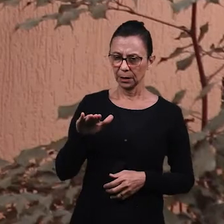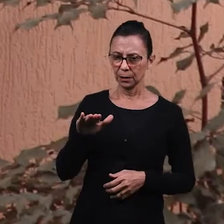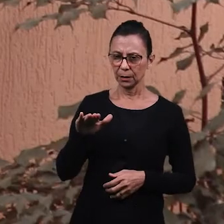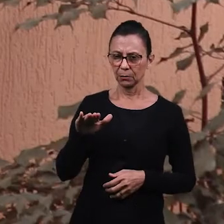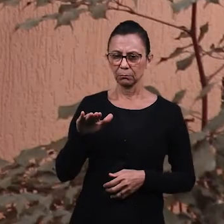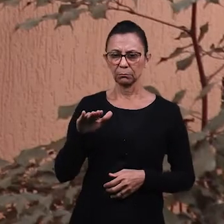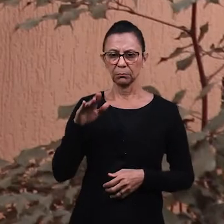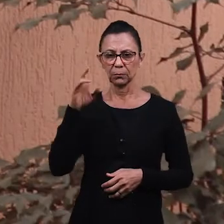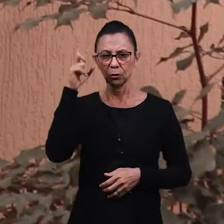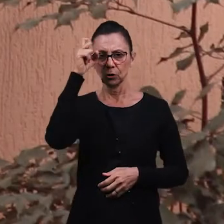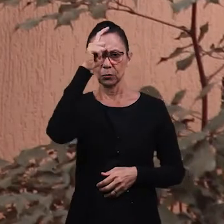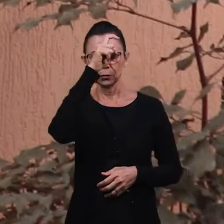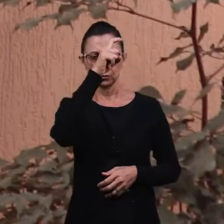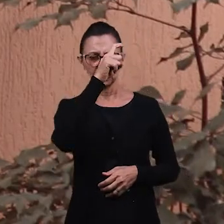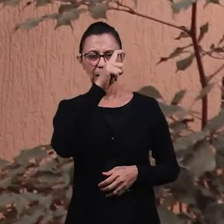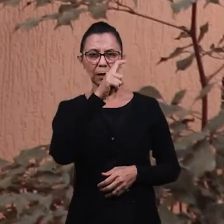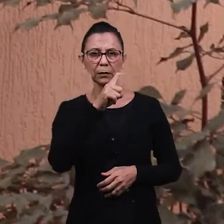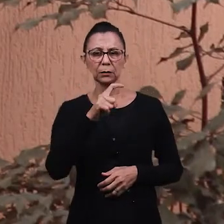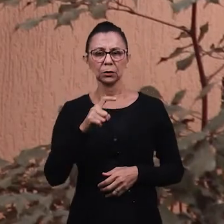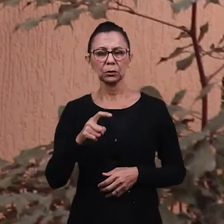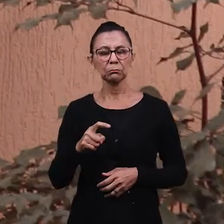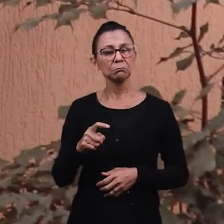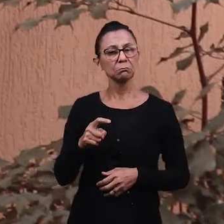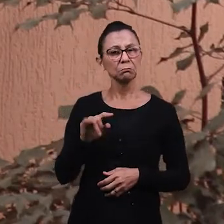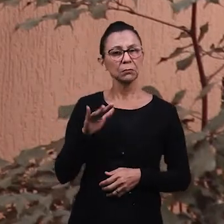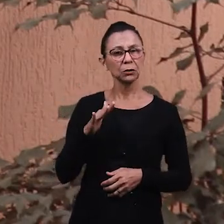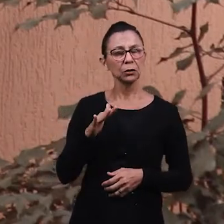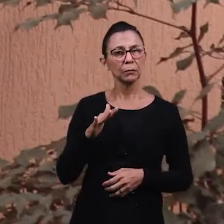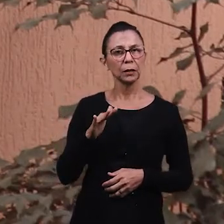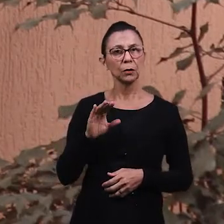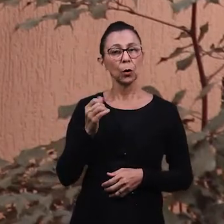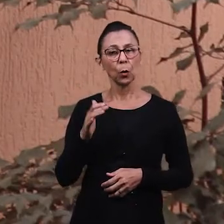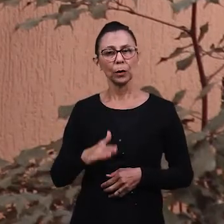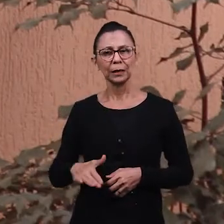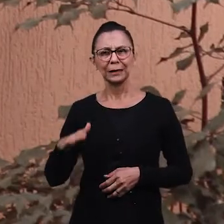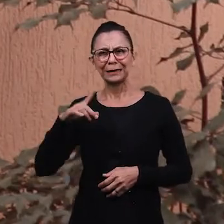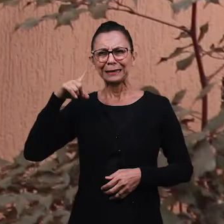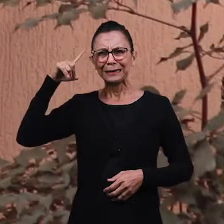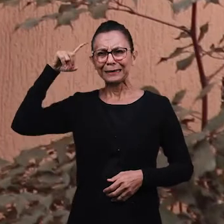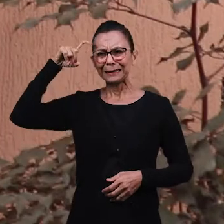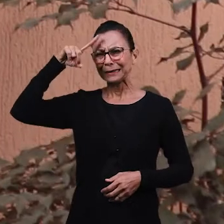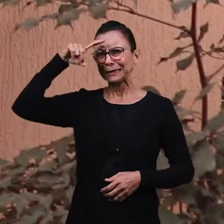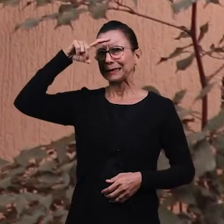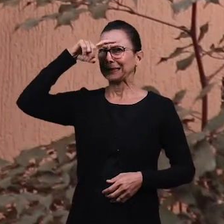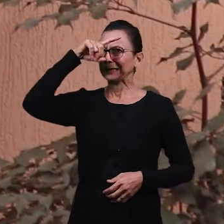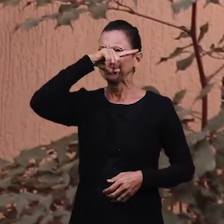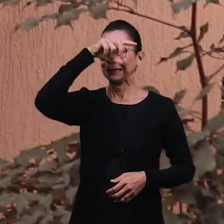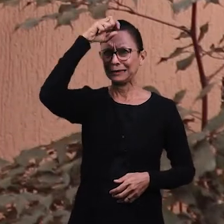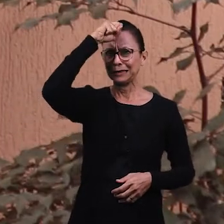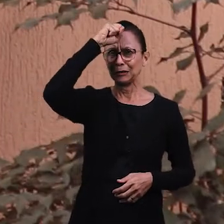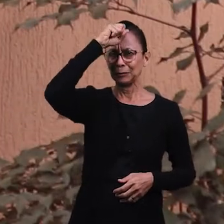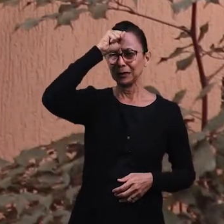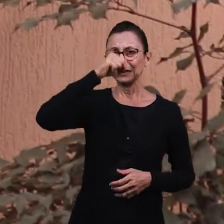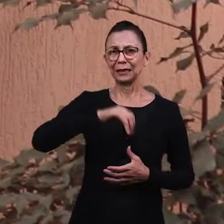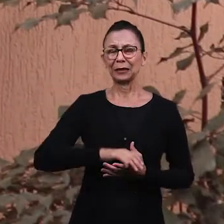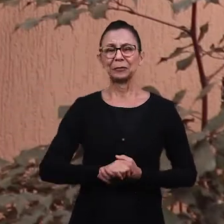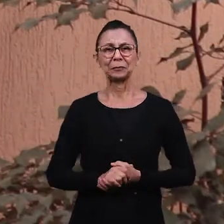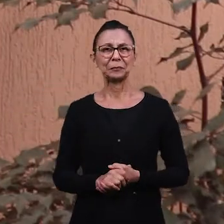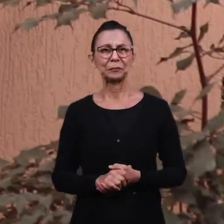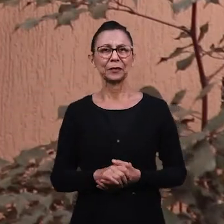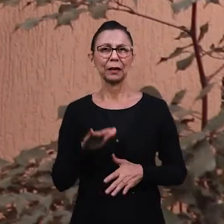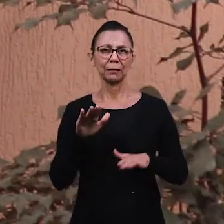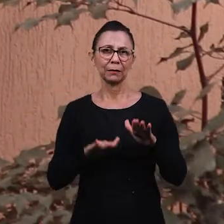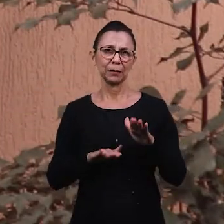degrés différents. Nous pouvons avoir des enfants avec peu de difficultés, avec beaucoup de difficultés. Et cela